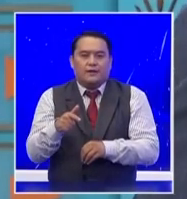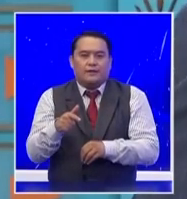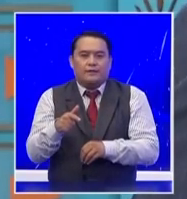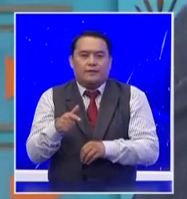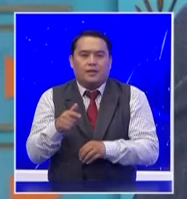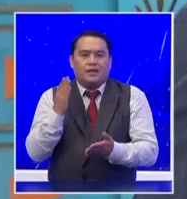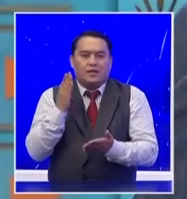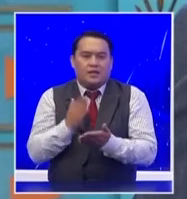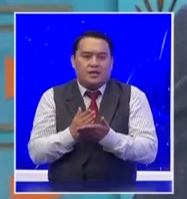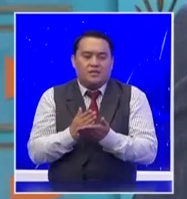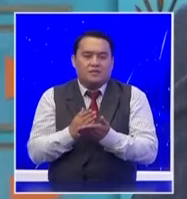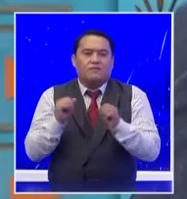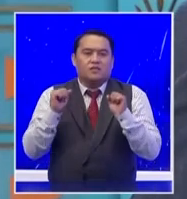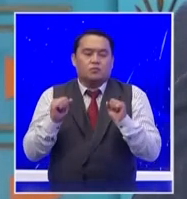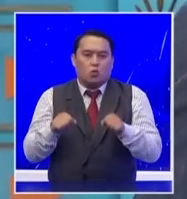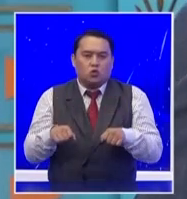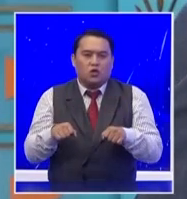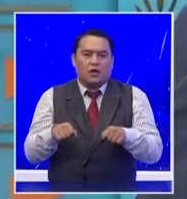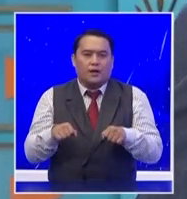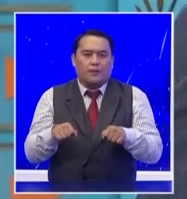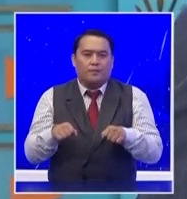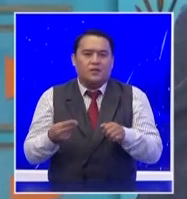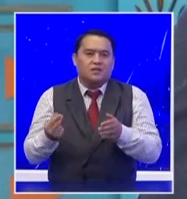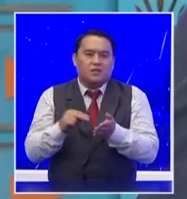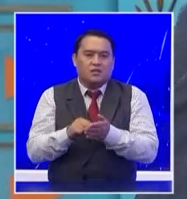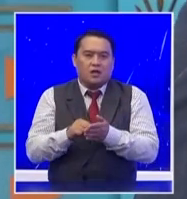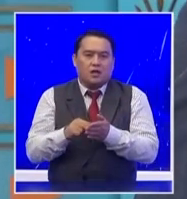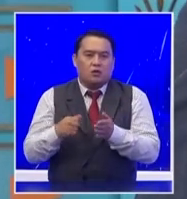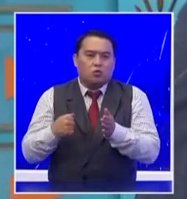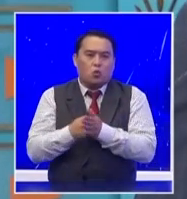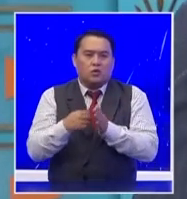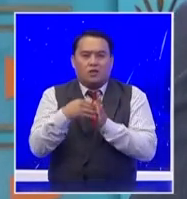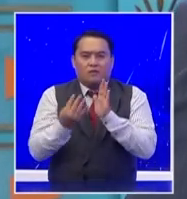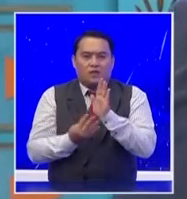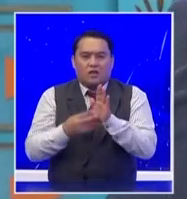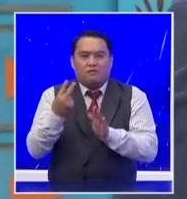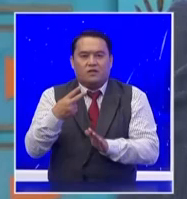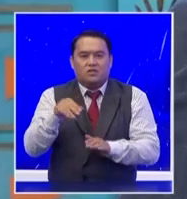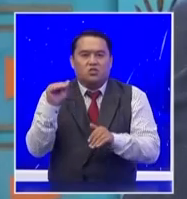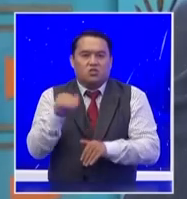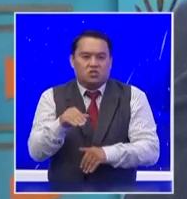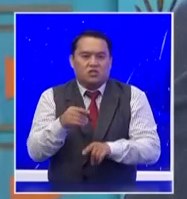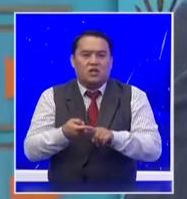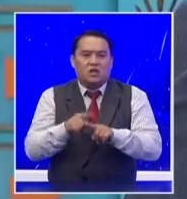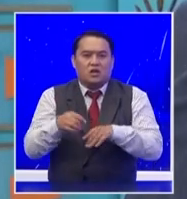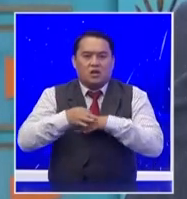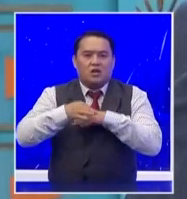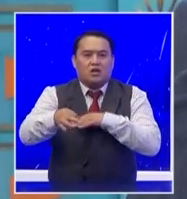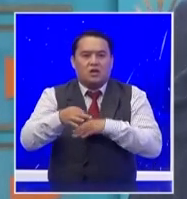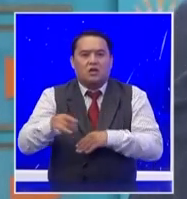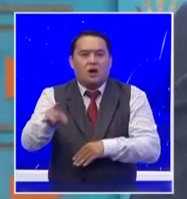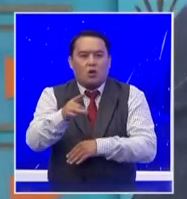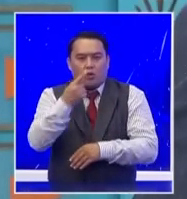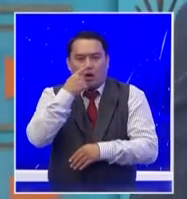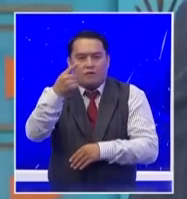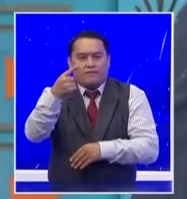Но имеются моменты, где цена дорастает до 19, до 20 тысяч. Это те районы, которые у нас